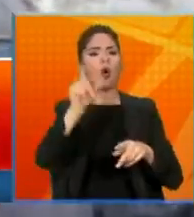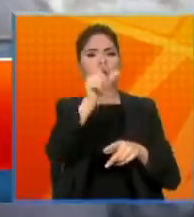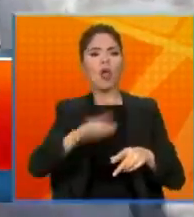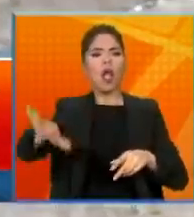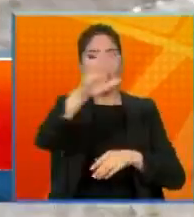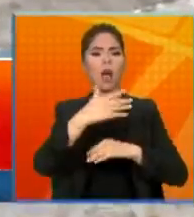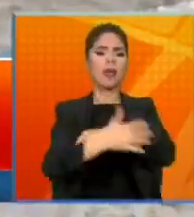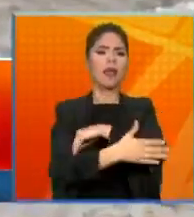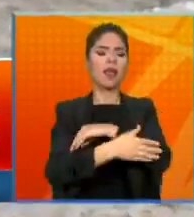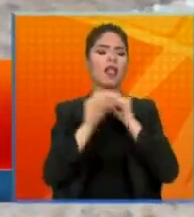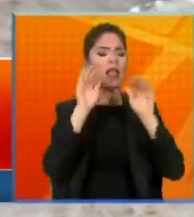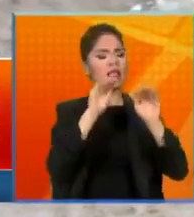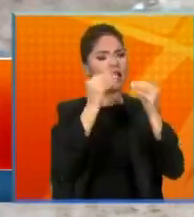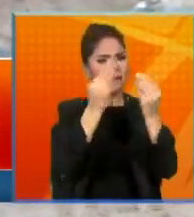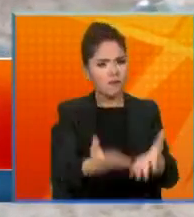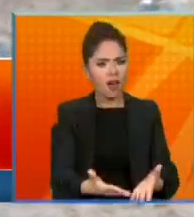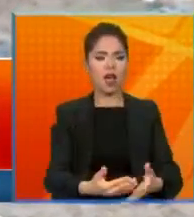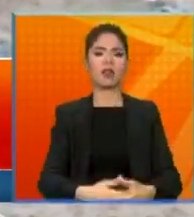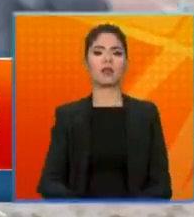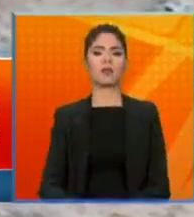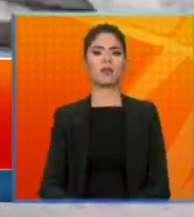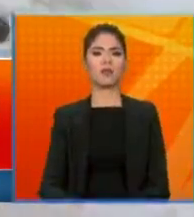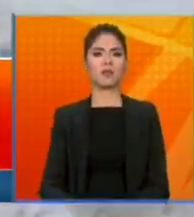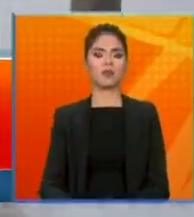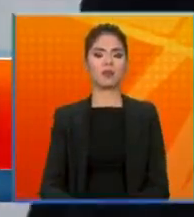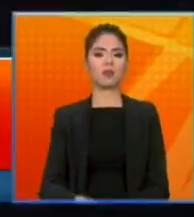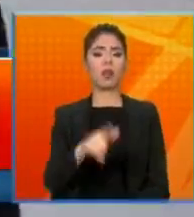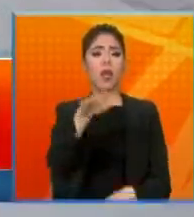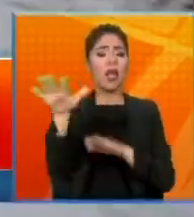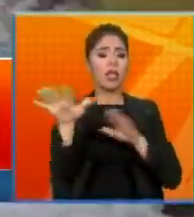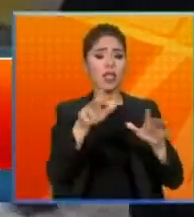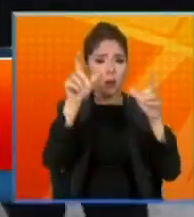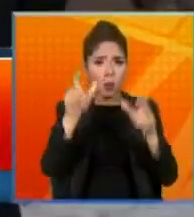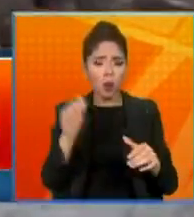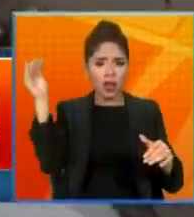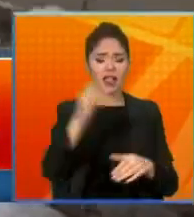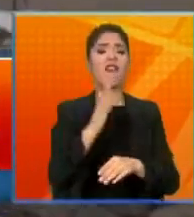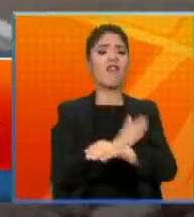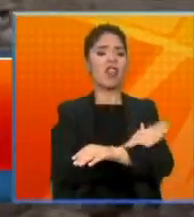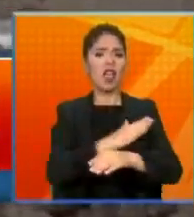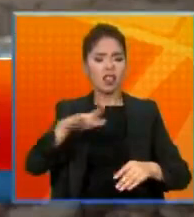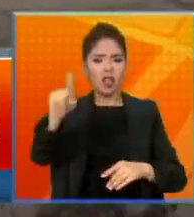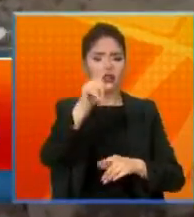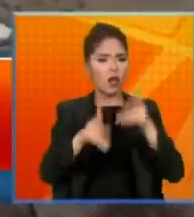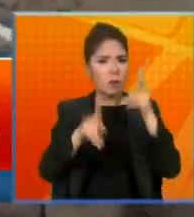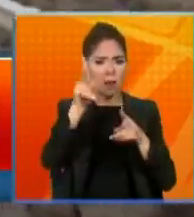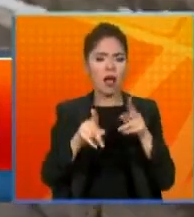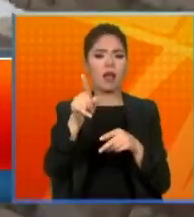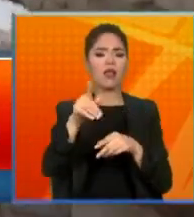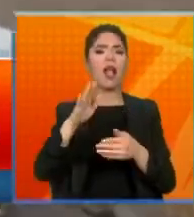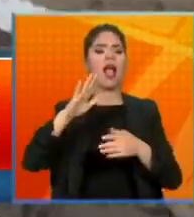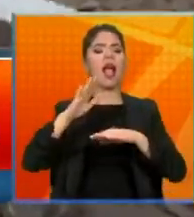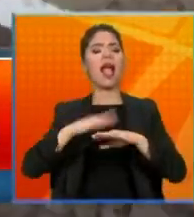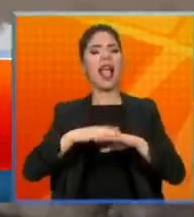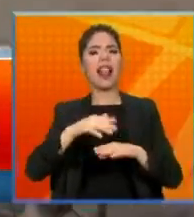Biz komşu köyden geldik. Şu yukarıdaki evde enkazın altında çocukların olduğu söylendi. Deprem bölgesine gelen bazı vatandaşlar da ellerinde